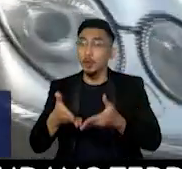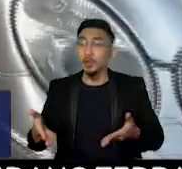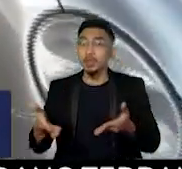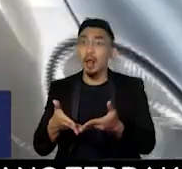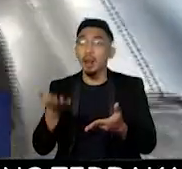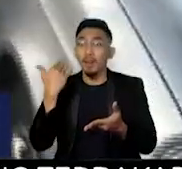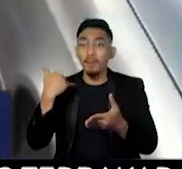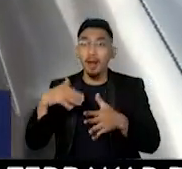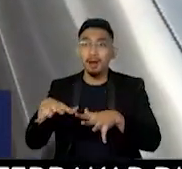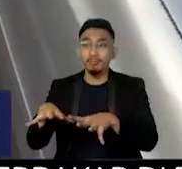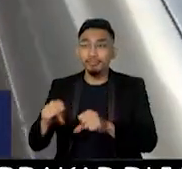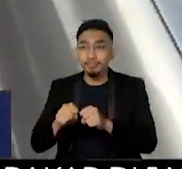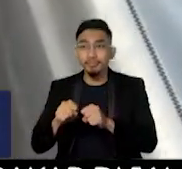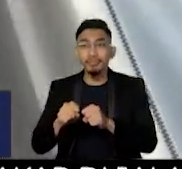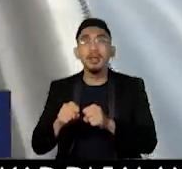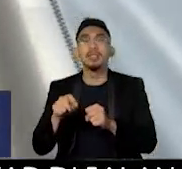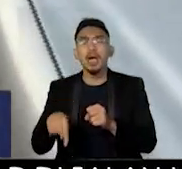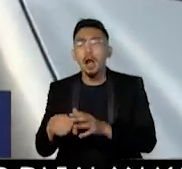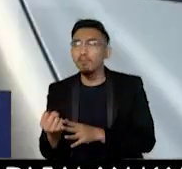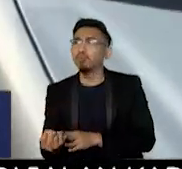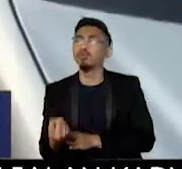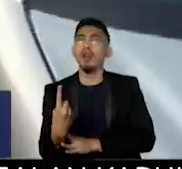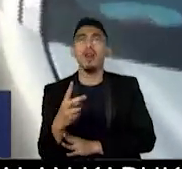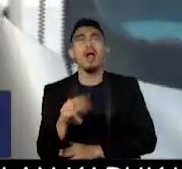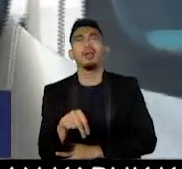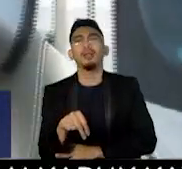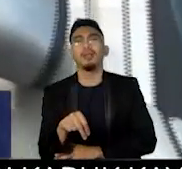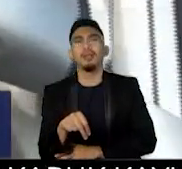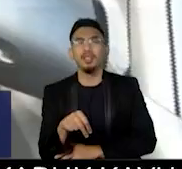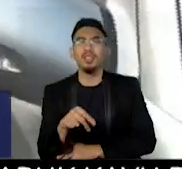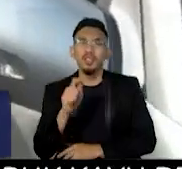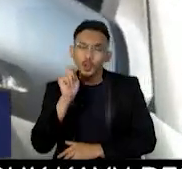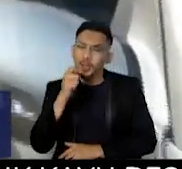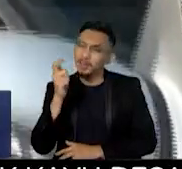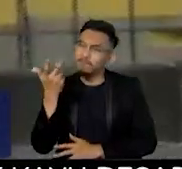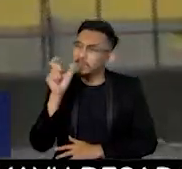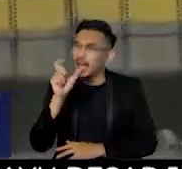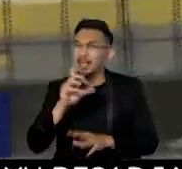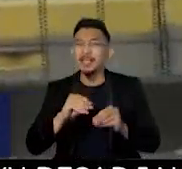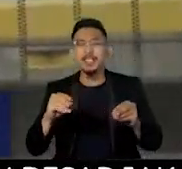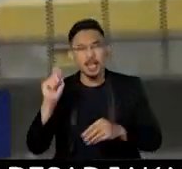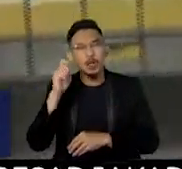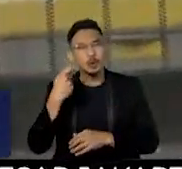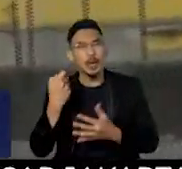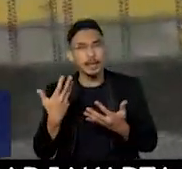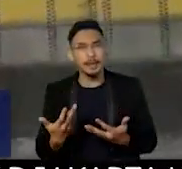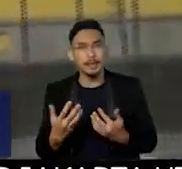Namun keberadaannya kini kembali marak seiring dengan sulitnya mencari pekerjaan terlebih di masa pandemi COVID-19.